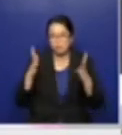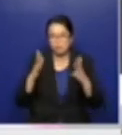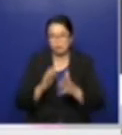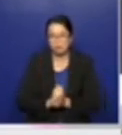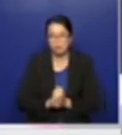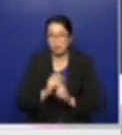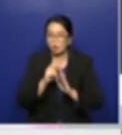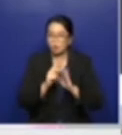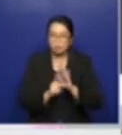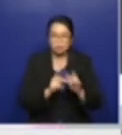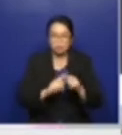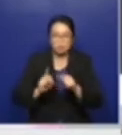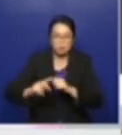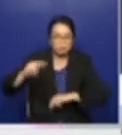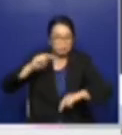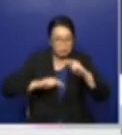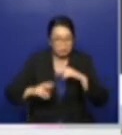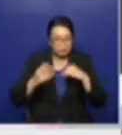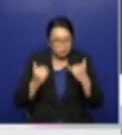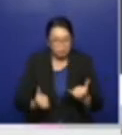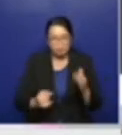ายฉบับนี้กำลังพิจารณากันอยู่